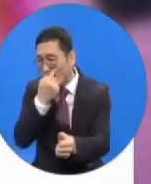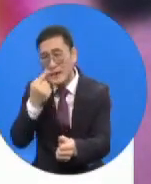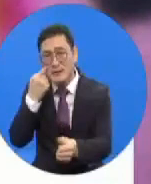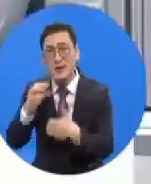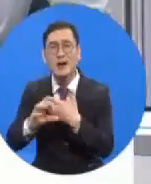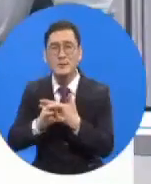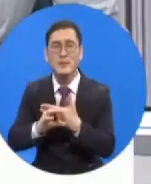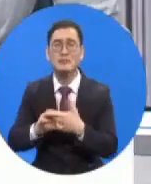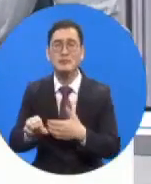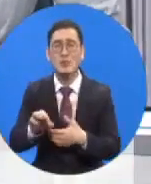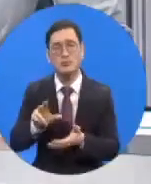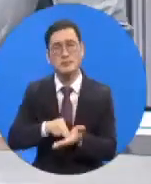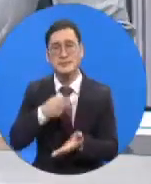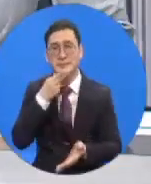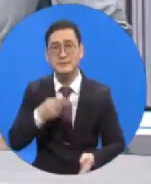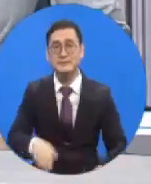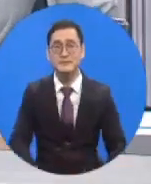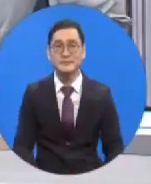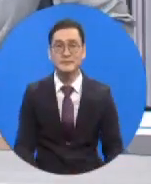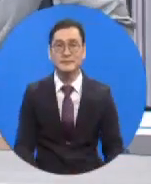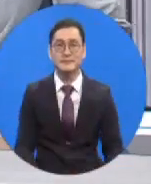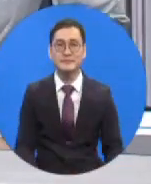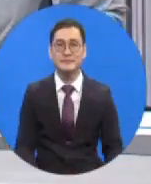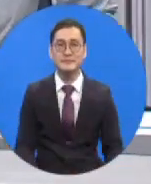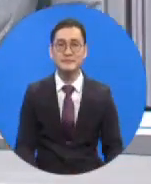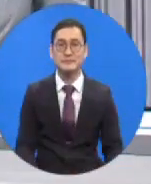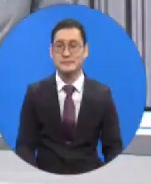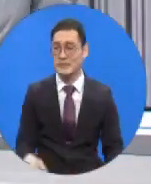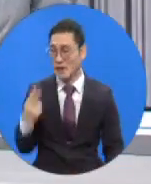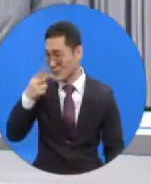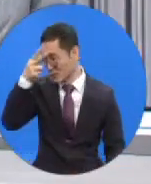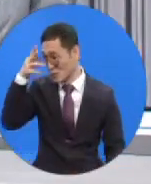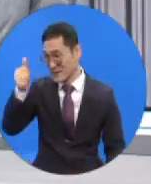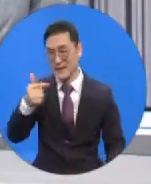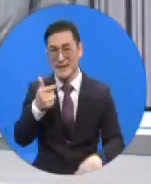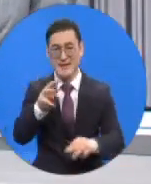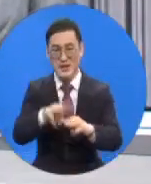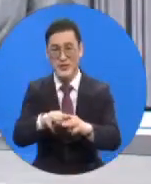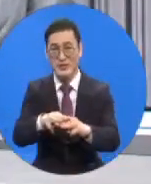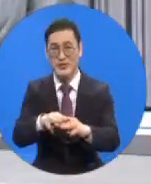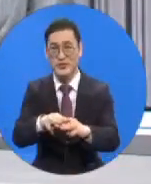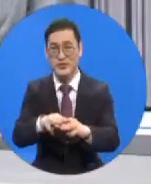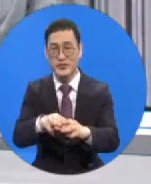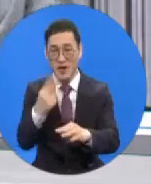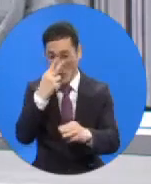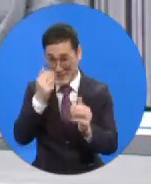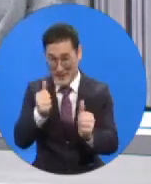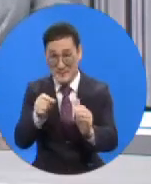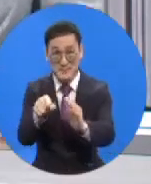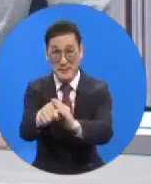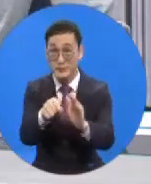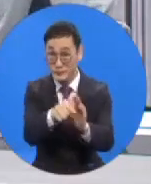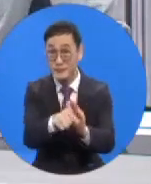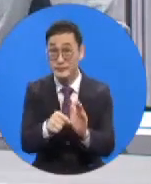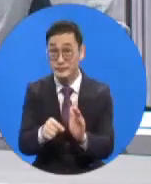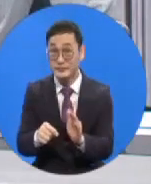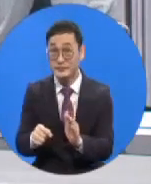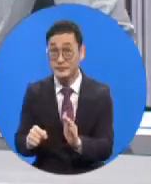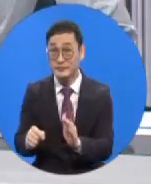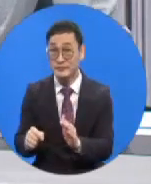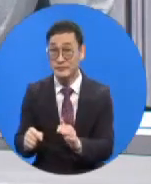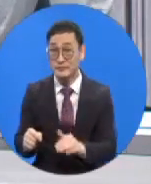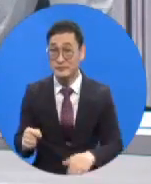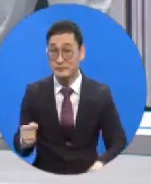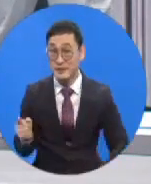네. 오늘 윤석열 총장이 오후에 이제 대전 고검과 대전 지검을 방문한다는 소식 전해드렸죠. 방금